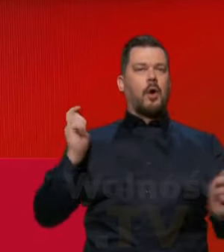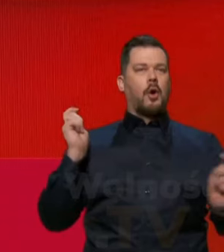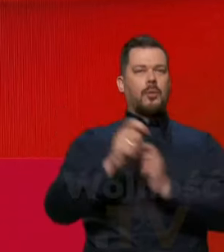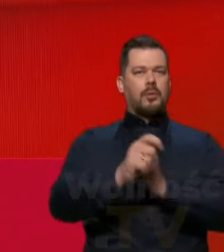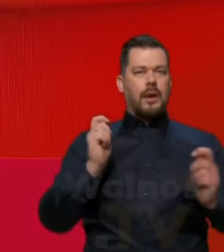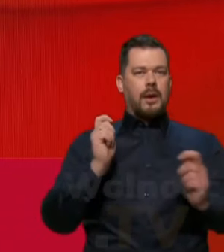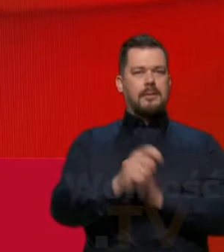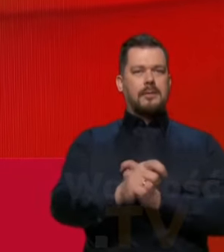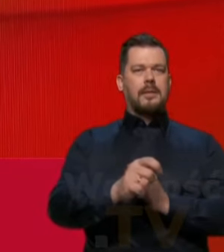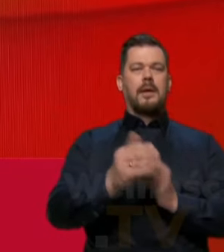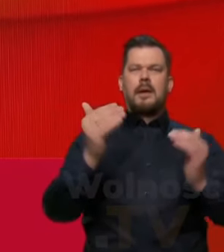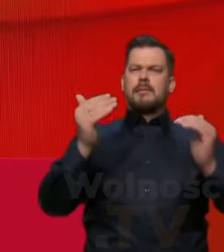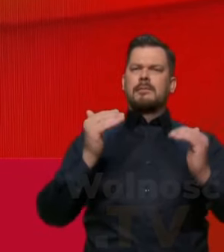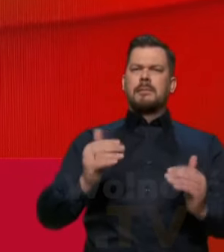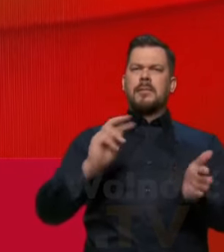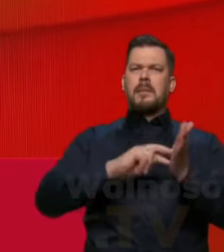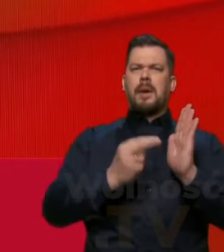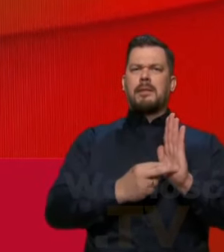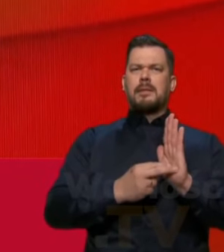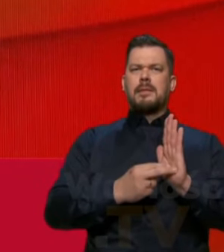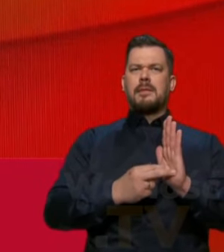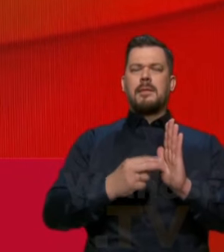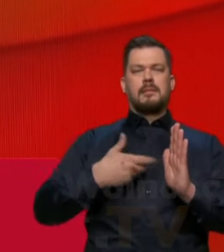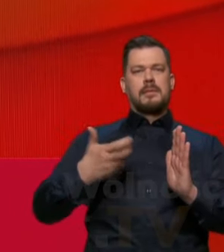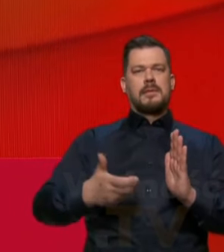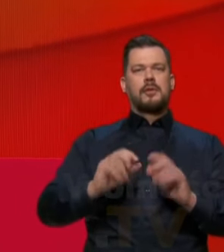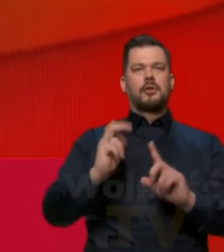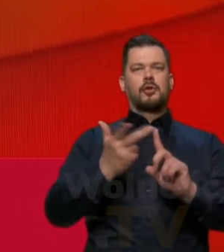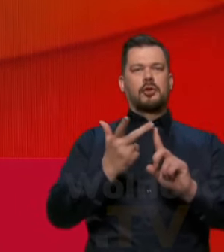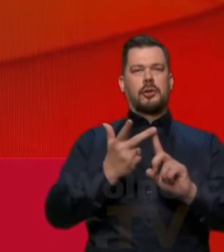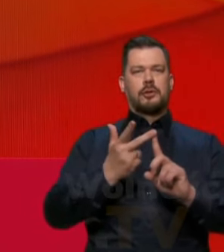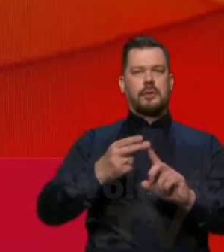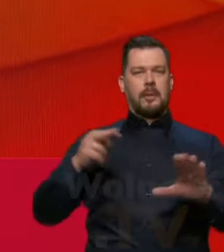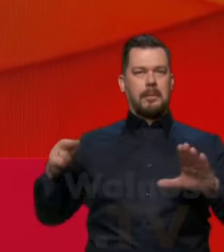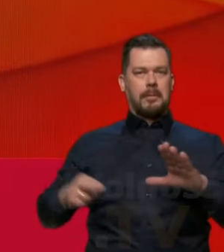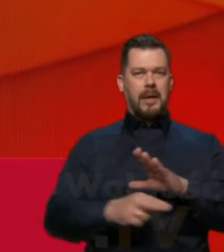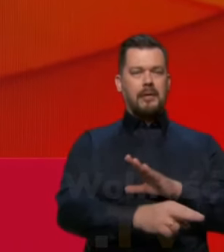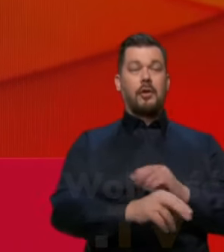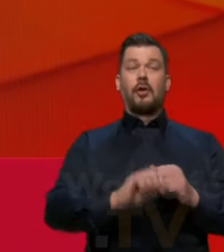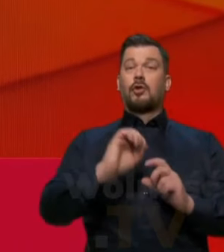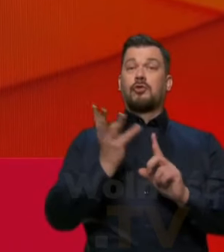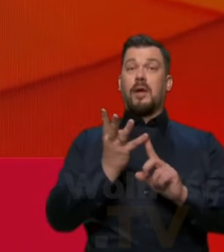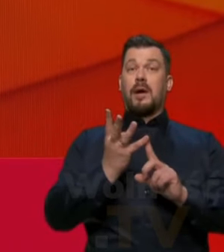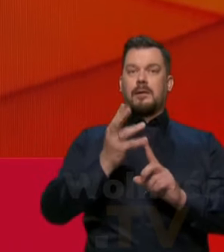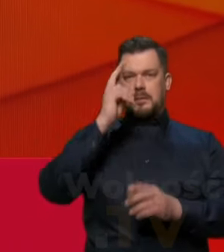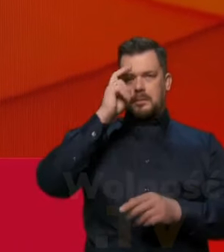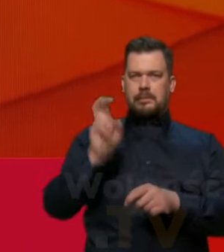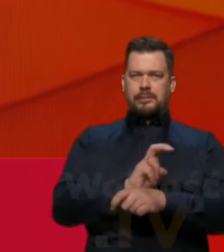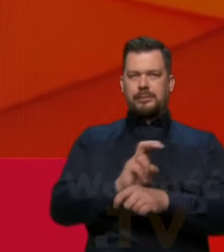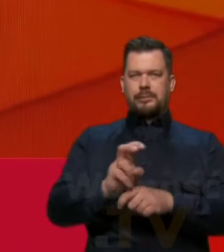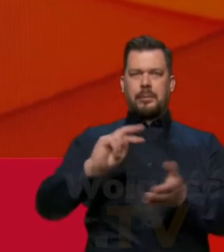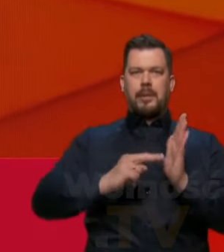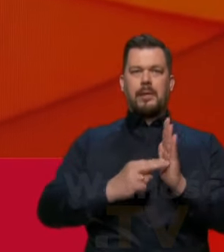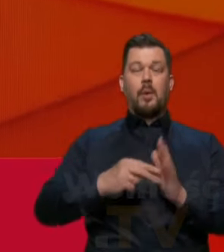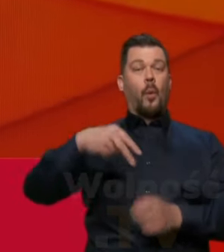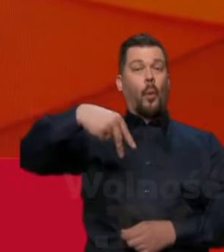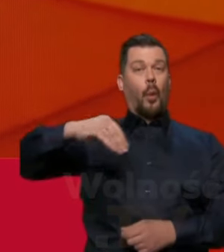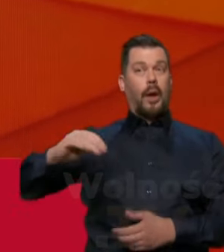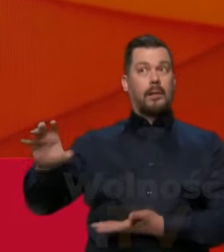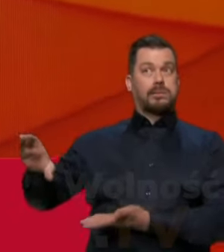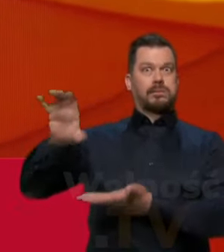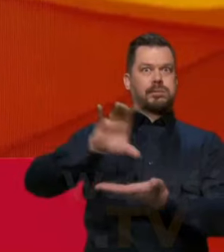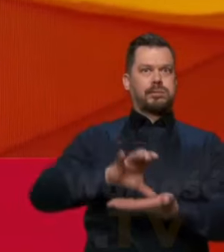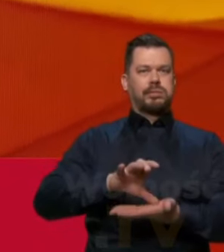miejską. Kolejne plany. Zaczęliśmy pracę nad trzecią linią metra, nad czwartą koncepcyjną. Zdobywamy pieniądze z Unii Europejskiej.